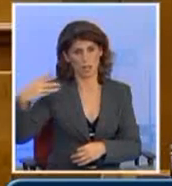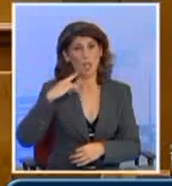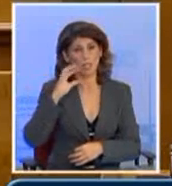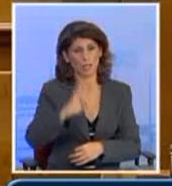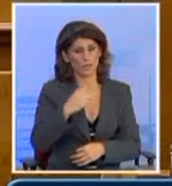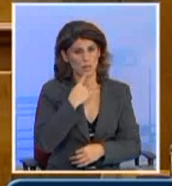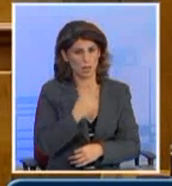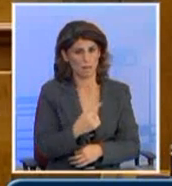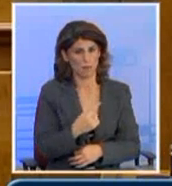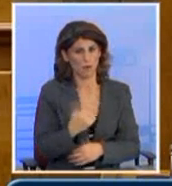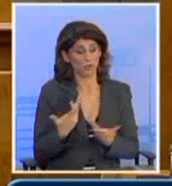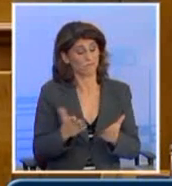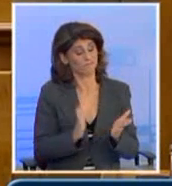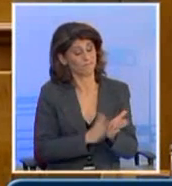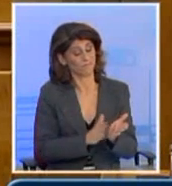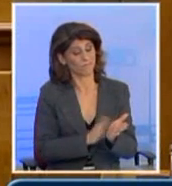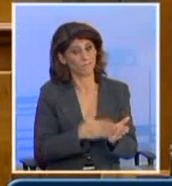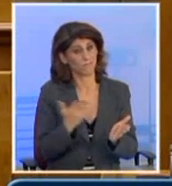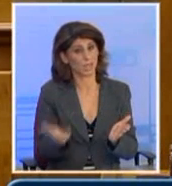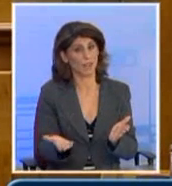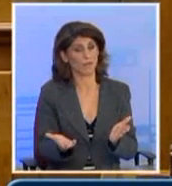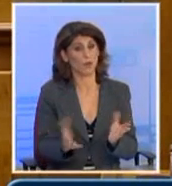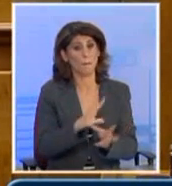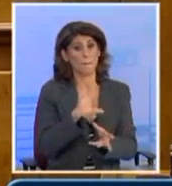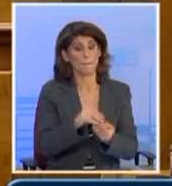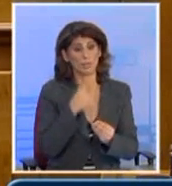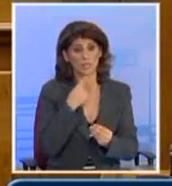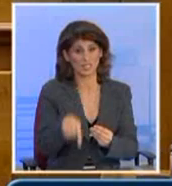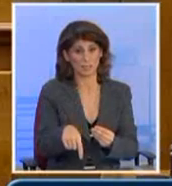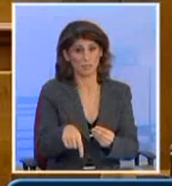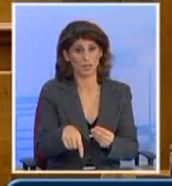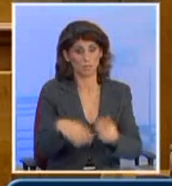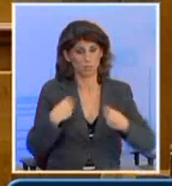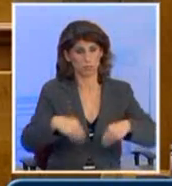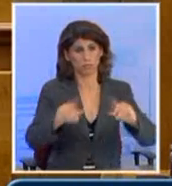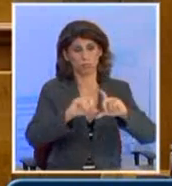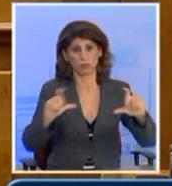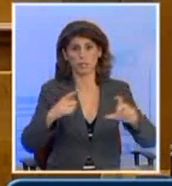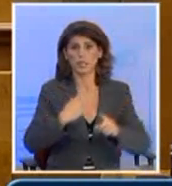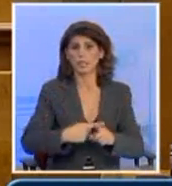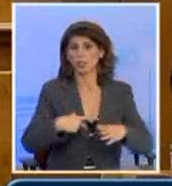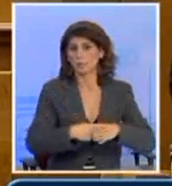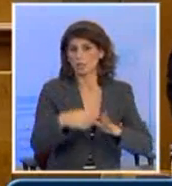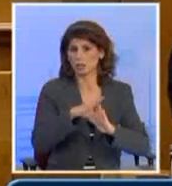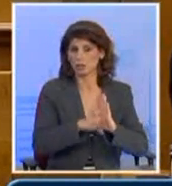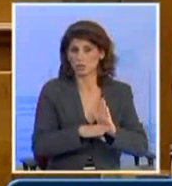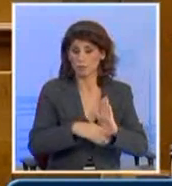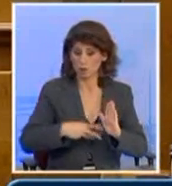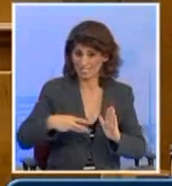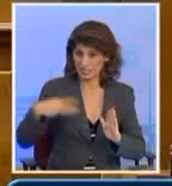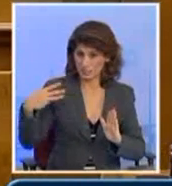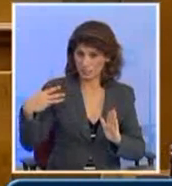πω ότι μπράβο, με όσα είπε σήμερα για τους πληστηριασμούς και το ελληνικό τραπεζικό σύστημα ο